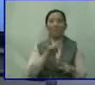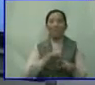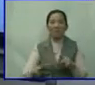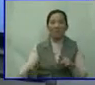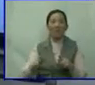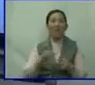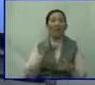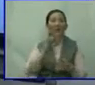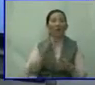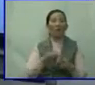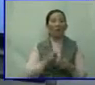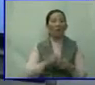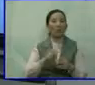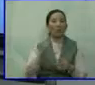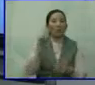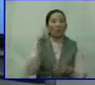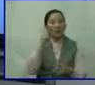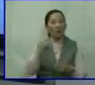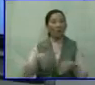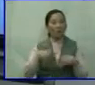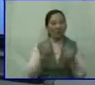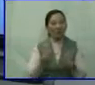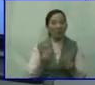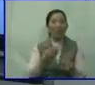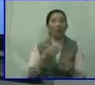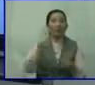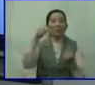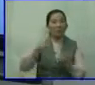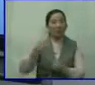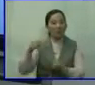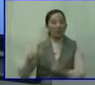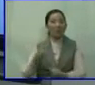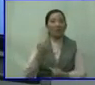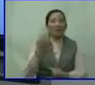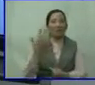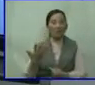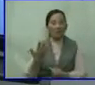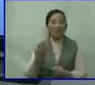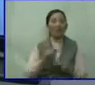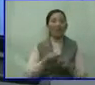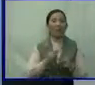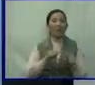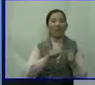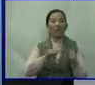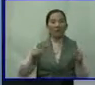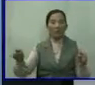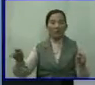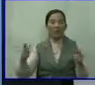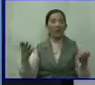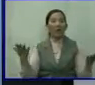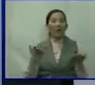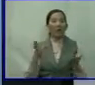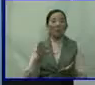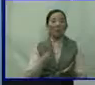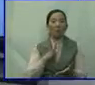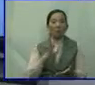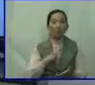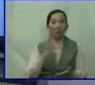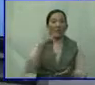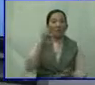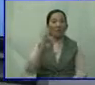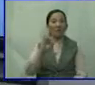быстро оценить соотношение нескольких величин. Какие же бывают